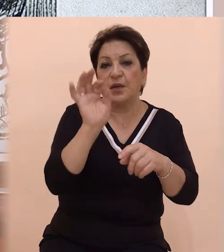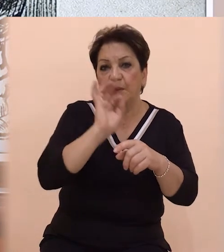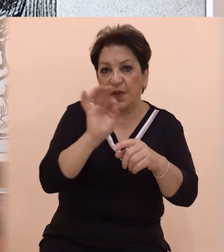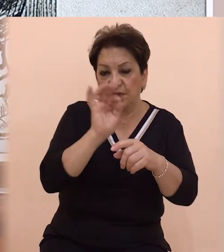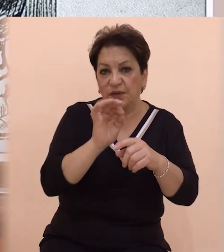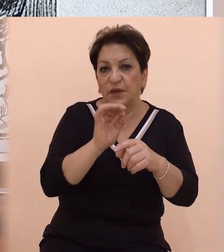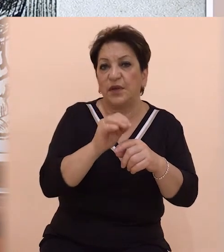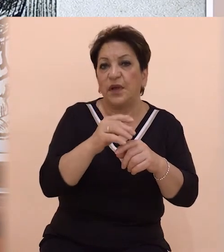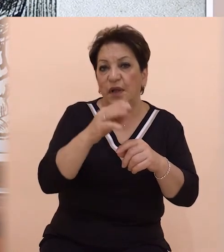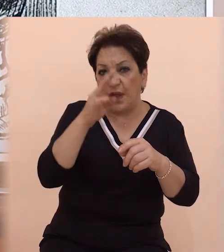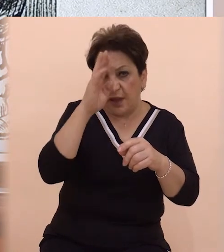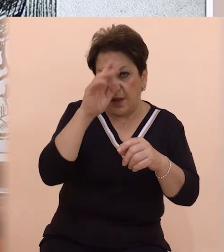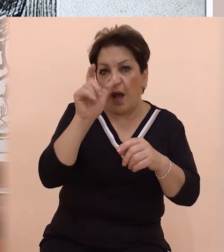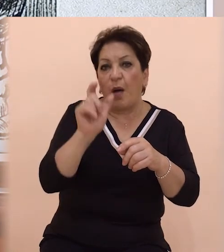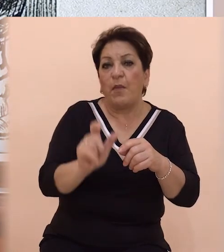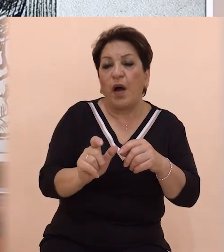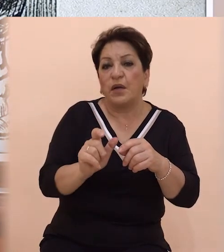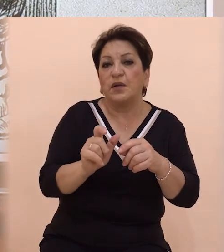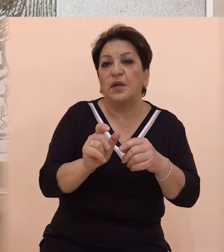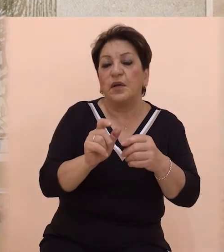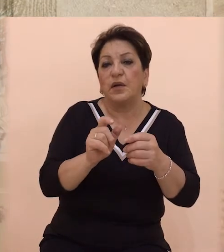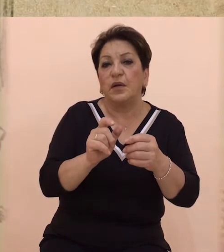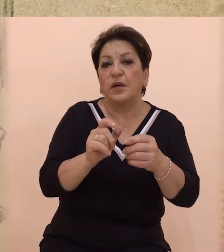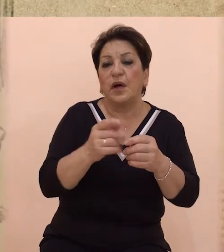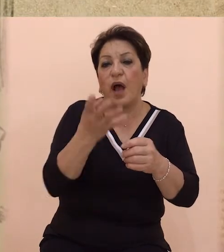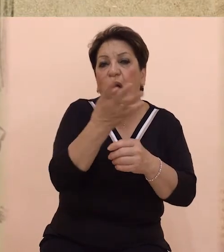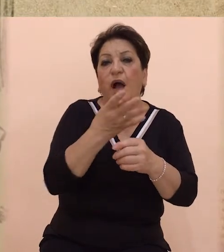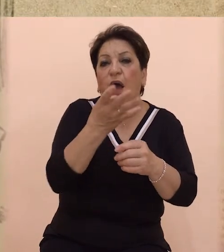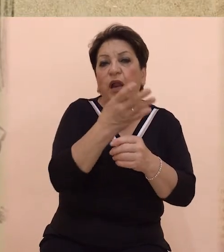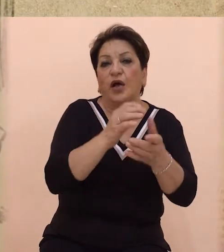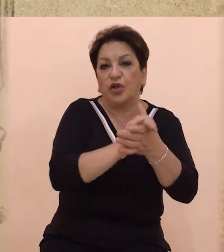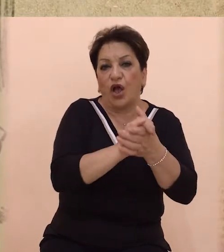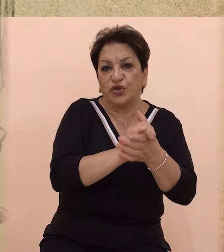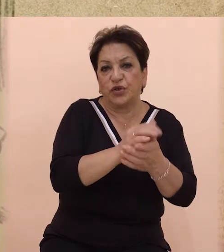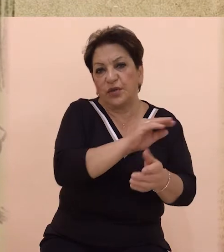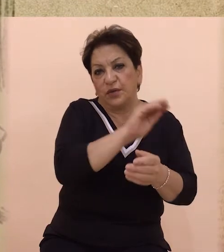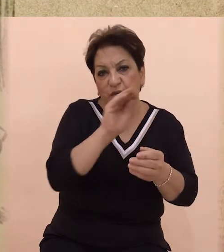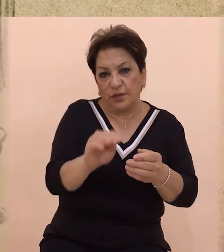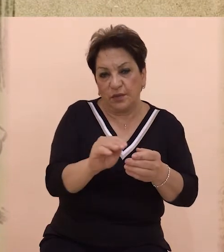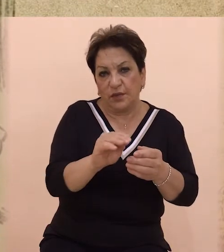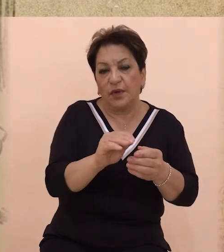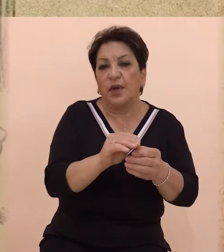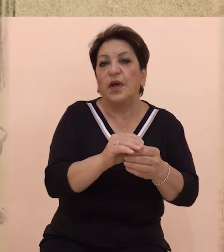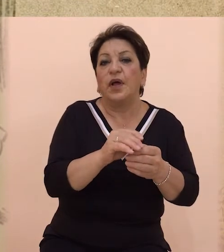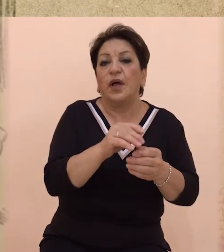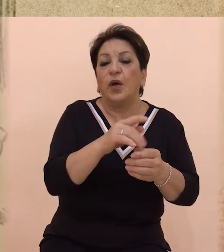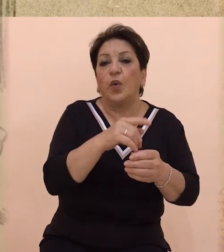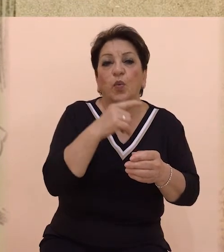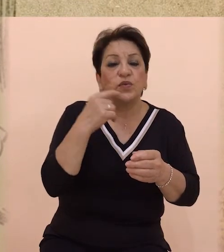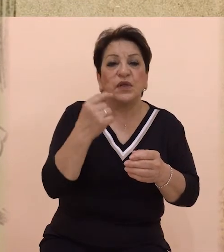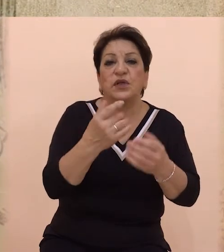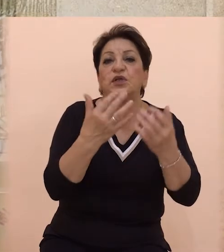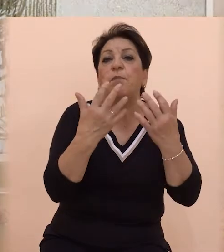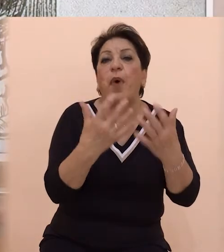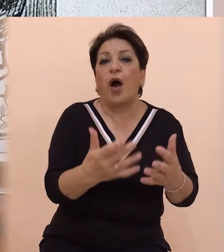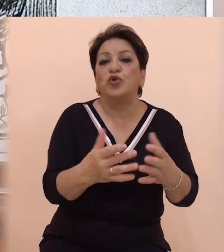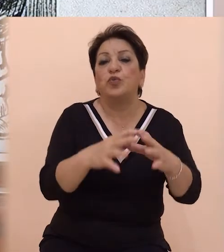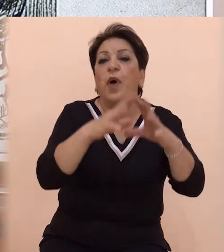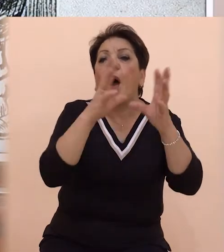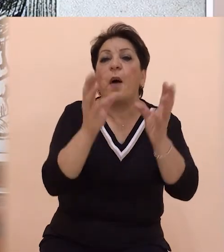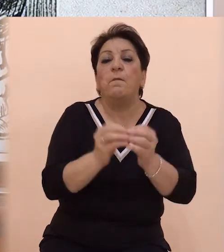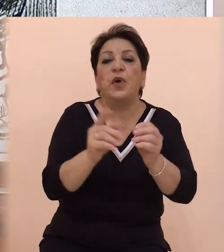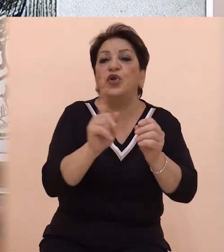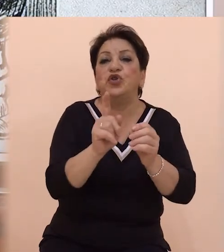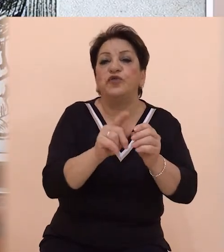տղամարդու կերպարում կարյակ դաշինքն է։ Եվ նա Հուսաստանից պահանջում էր այն ամենը ինչ